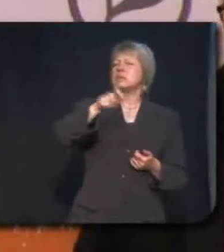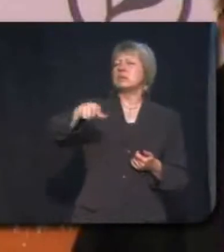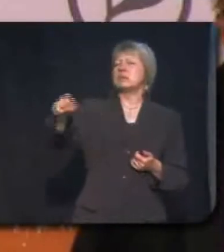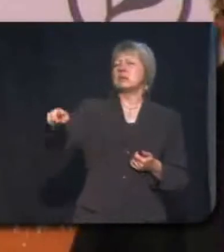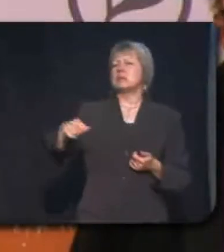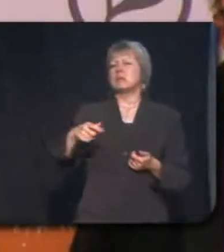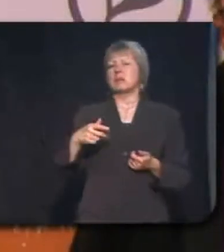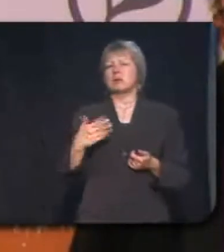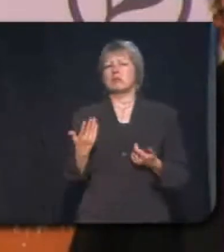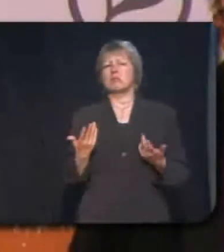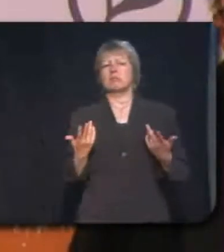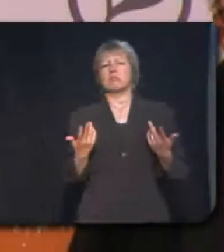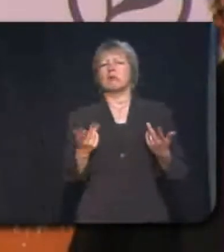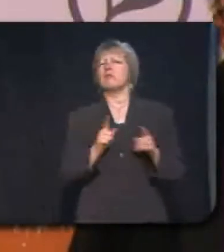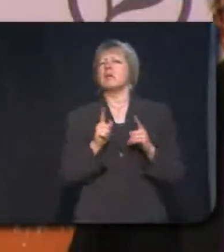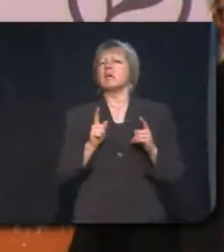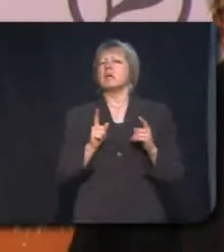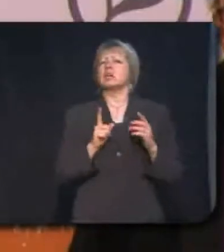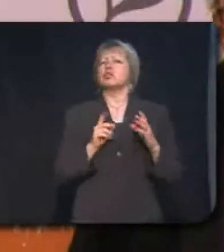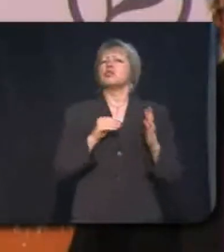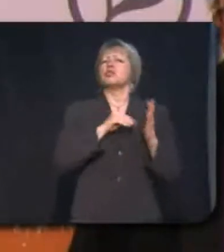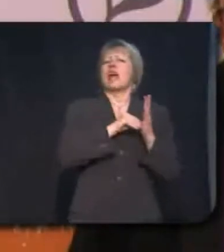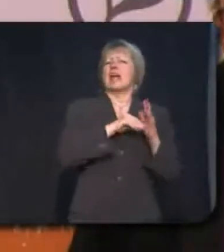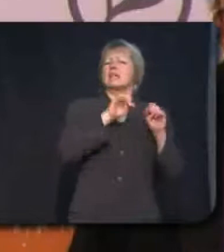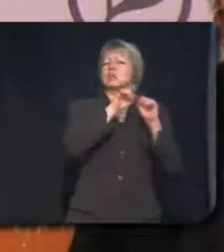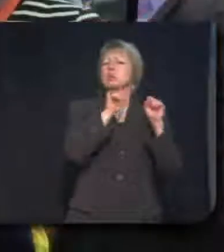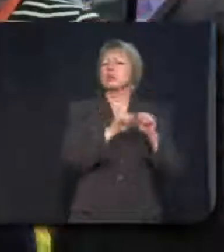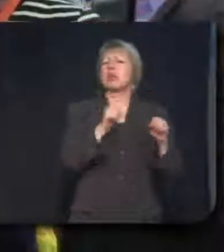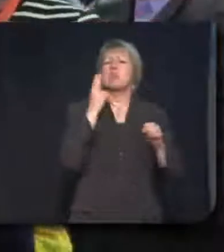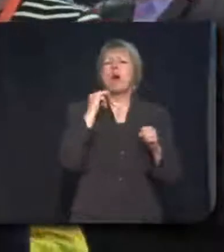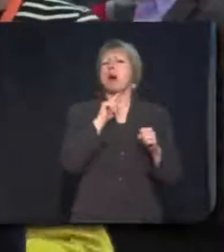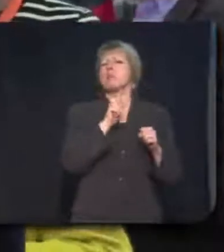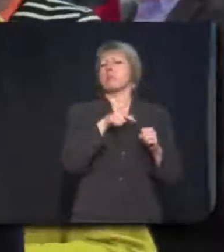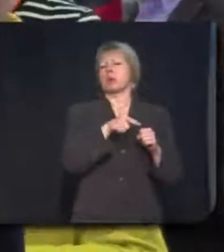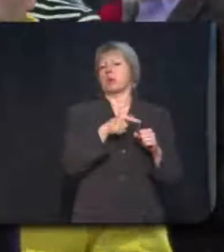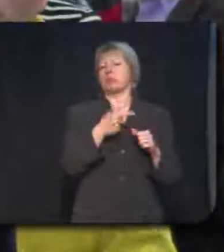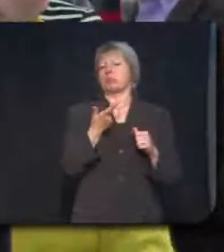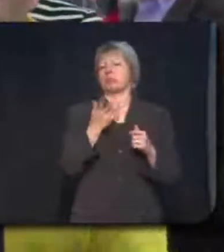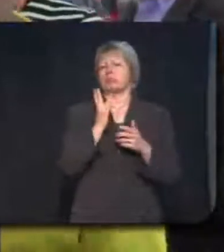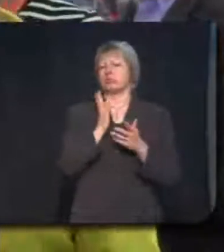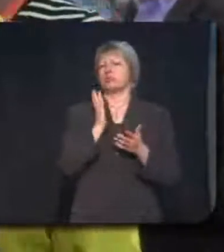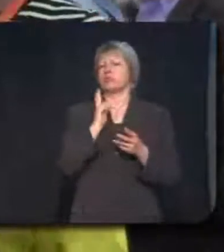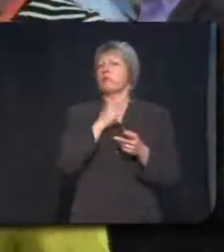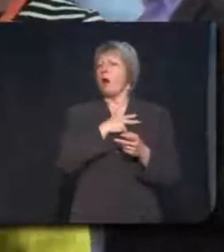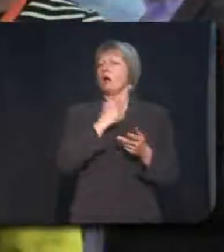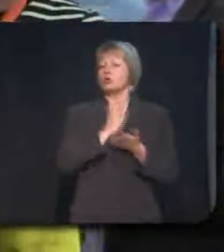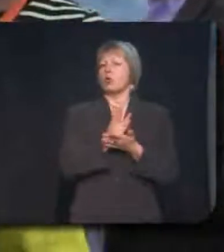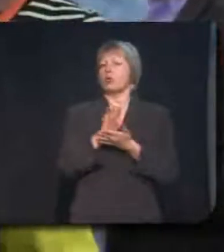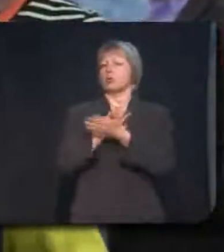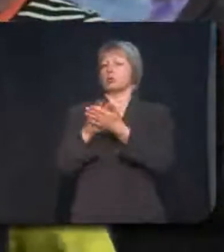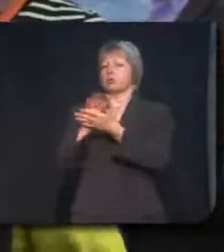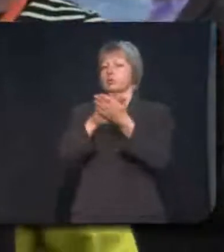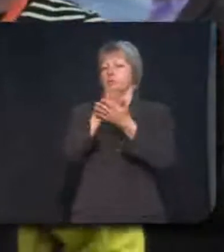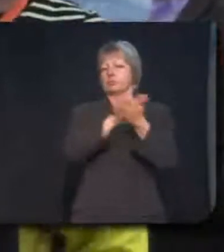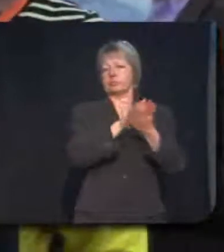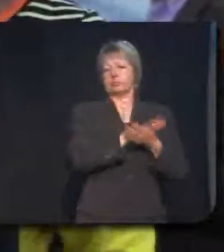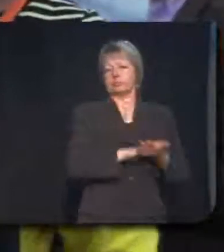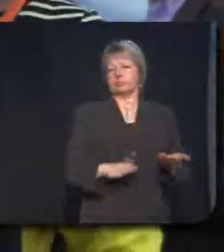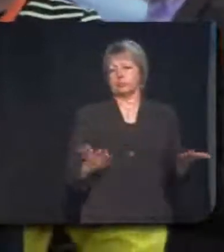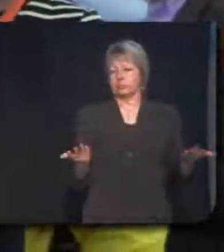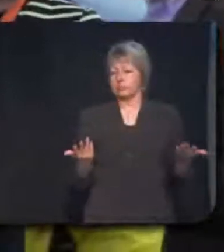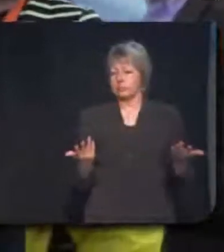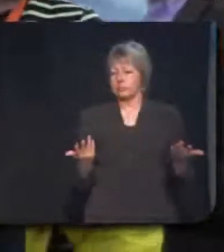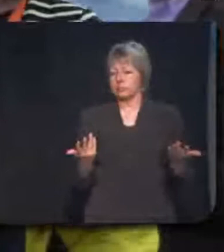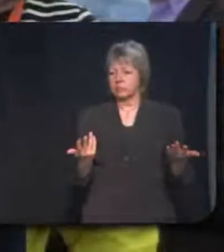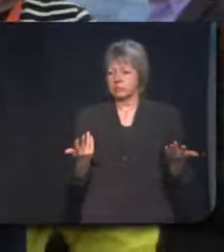bestimmtes Quorum erreichen muss für gewisse Aktivitäten irgendwann ist dieses Quorum ja sag ich mal